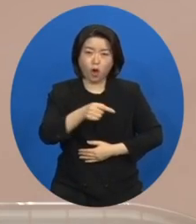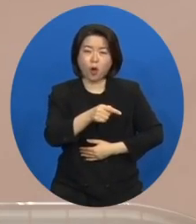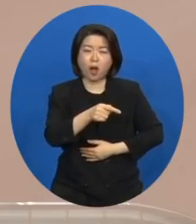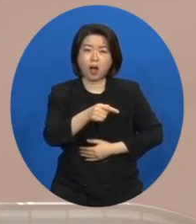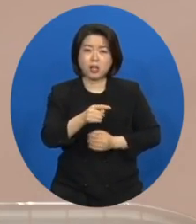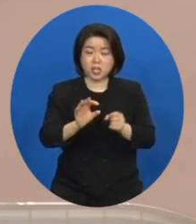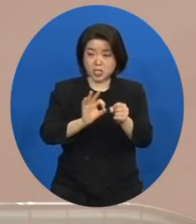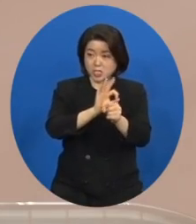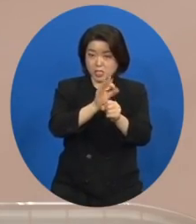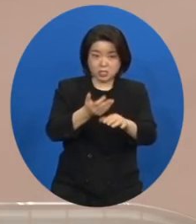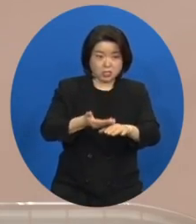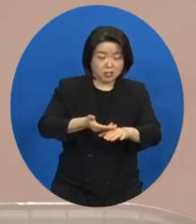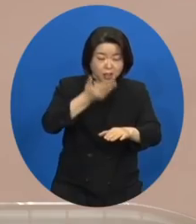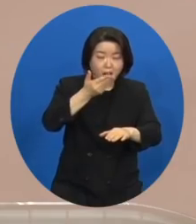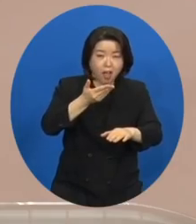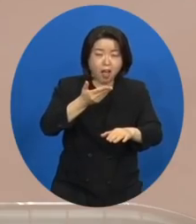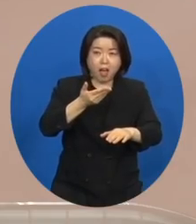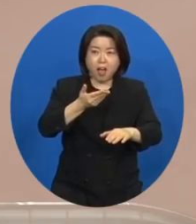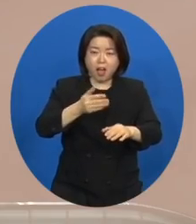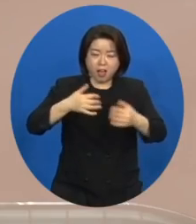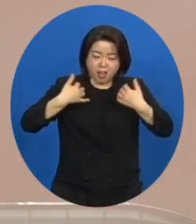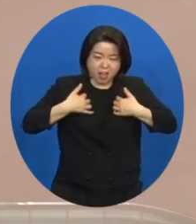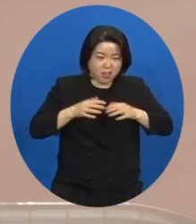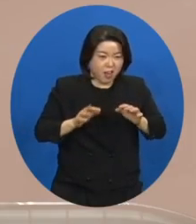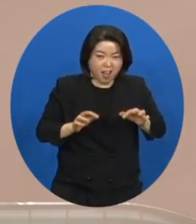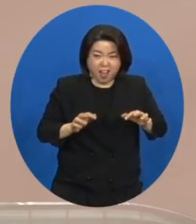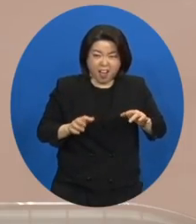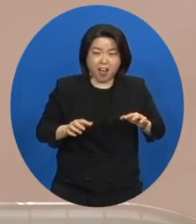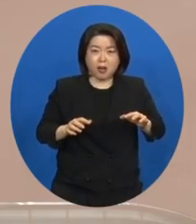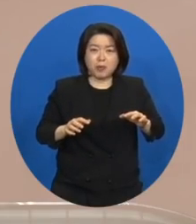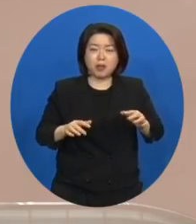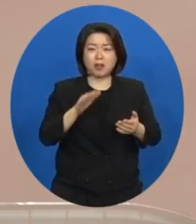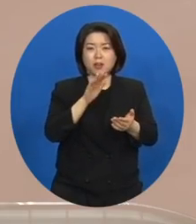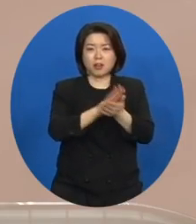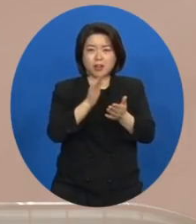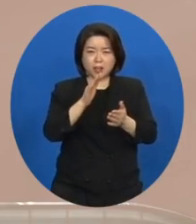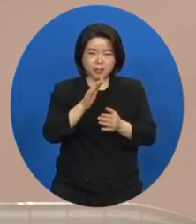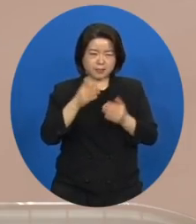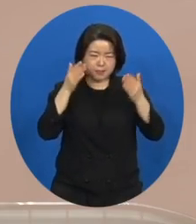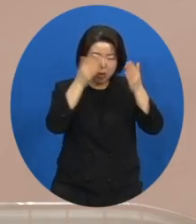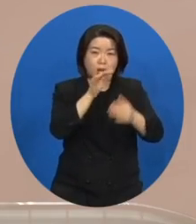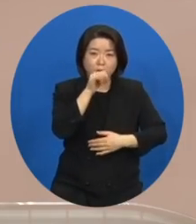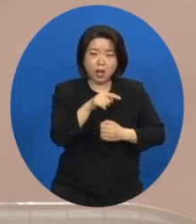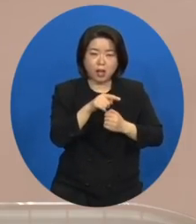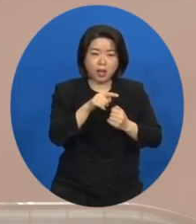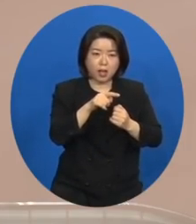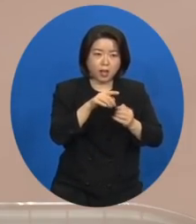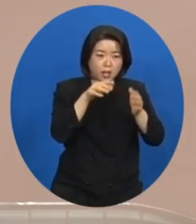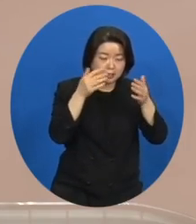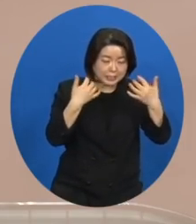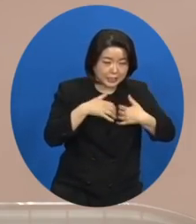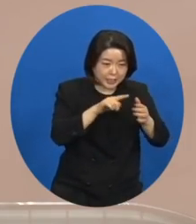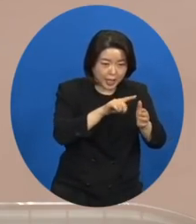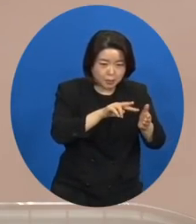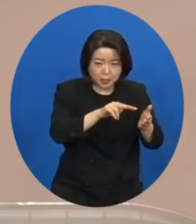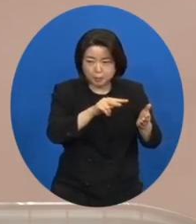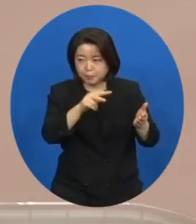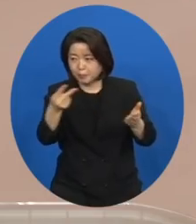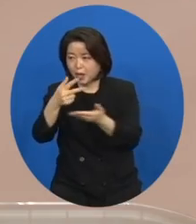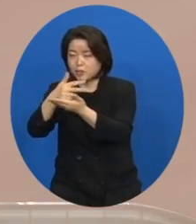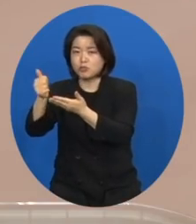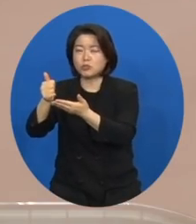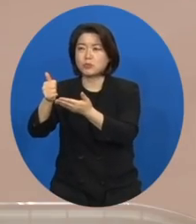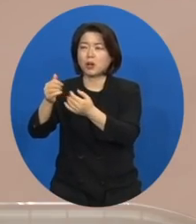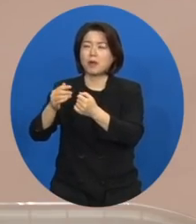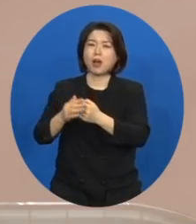열매 시간에 게임 하지만 엄청난 열정이 있는 거예요 그 대상이 게임에서 주님으로 한바퀴 뭐 어떻게 될까 하나님이 엄청나게